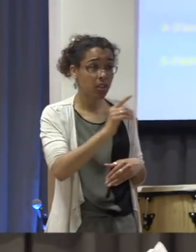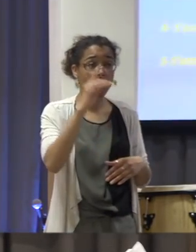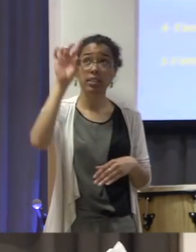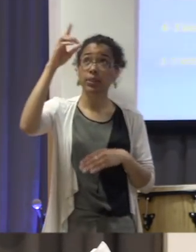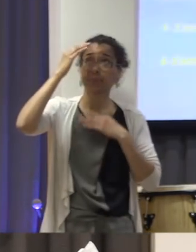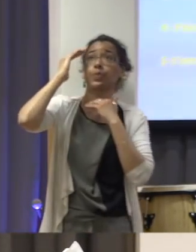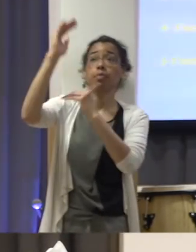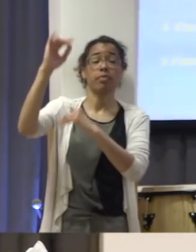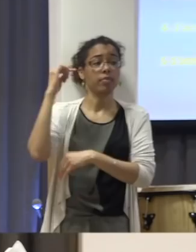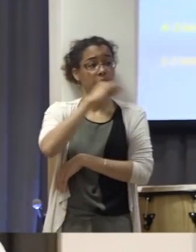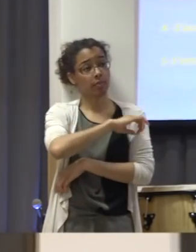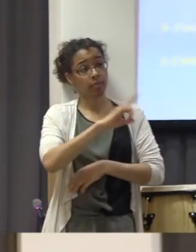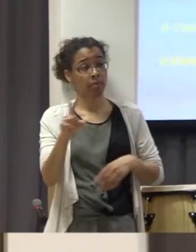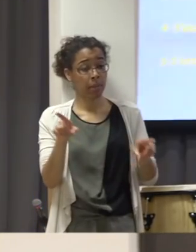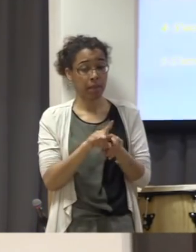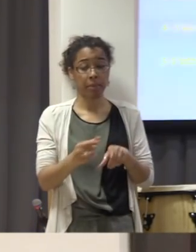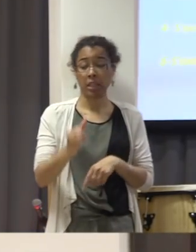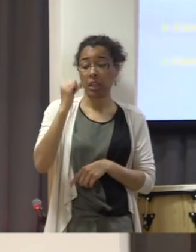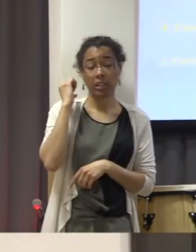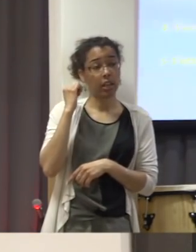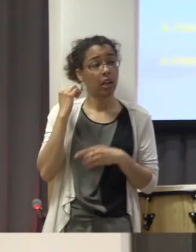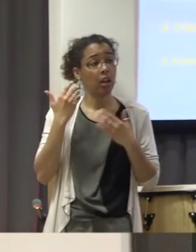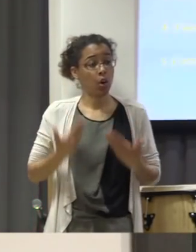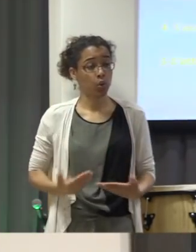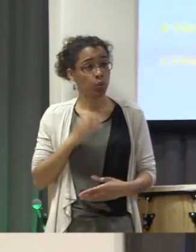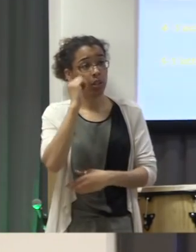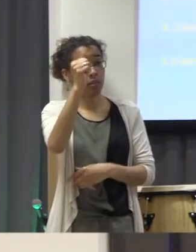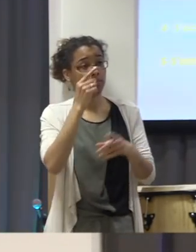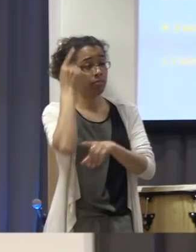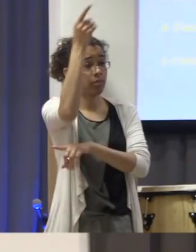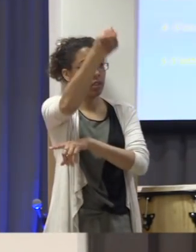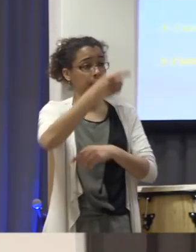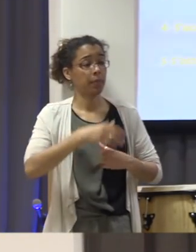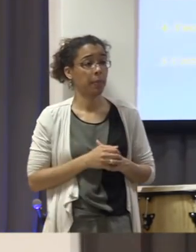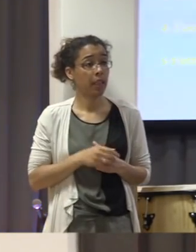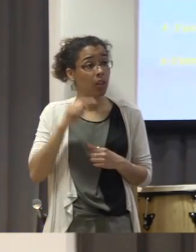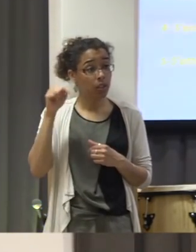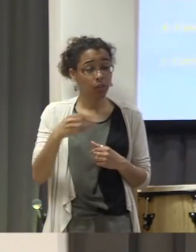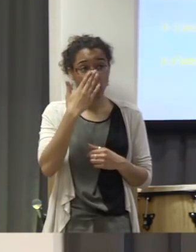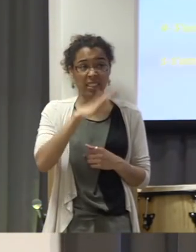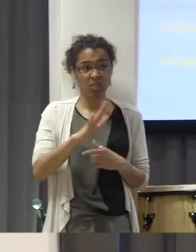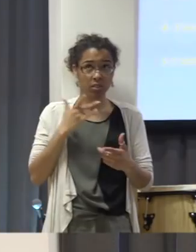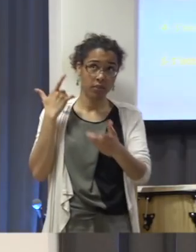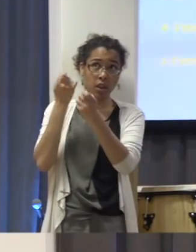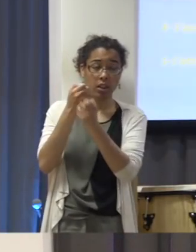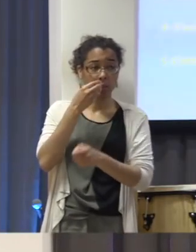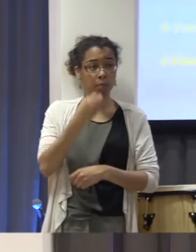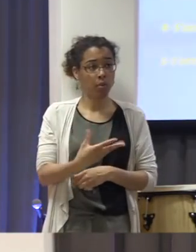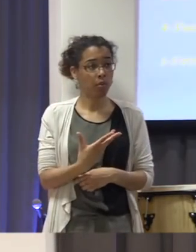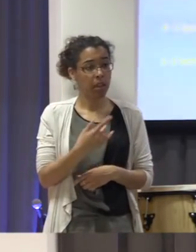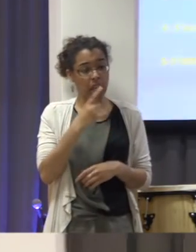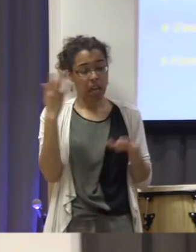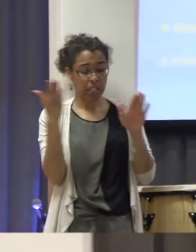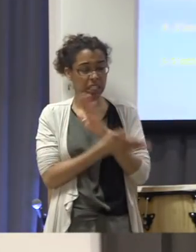ment pas. Il est le même hier, aujourd'hui et éternellement. Il faut adapter la bonne attitude. Il faut abandonner les échecs